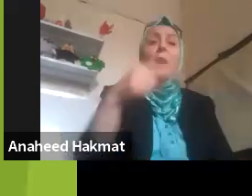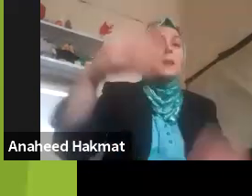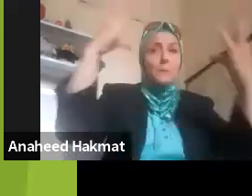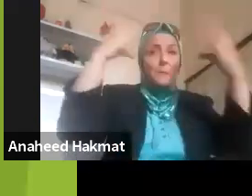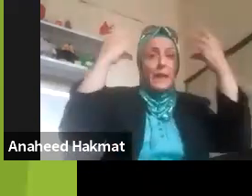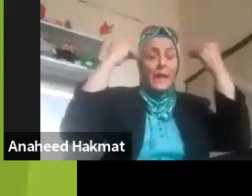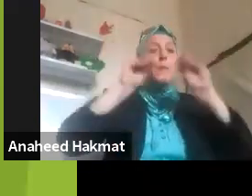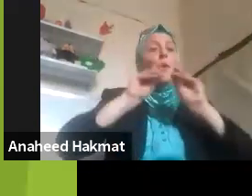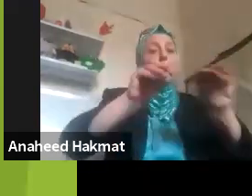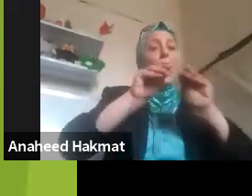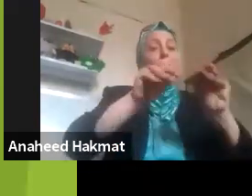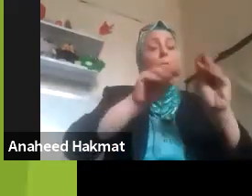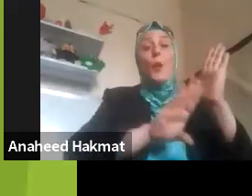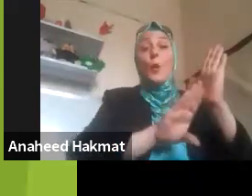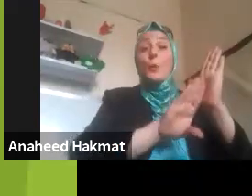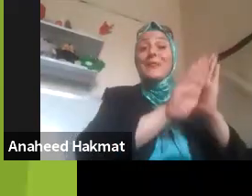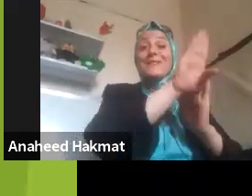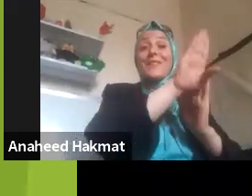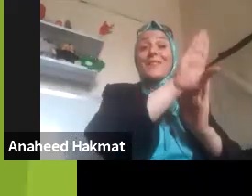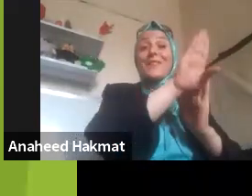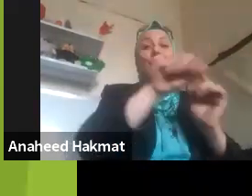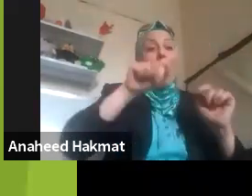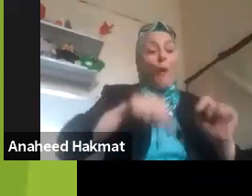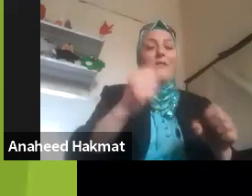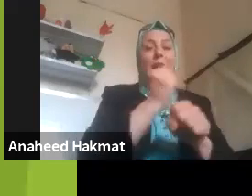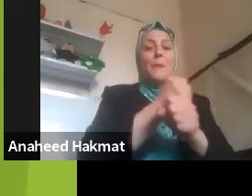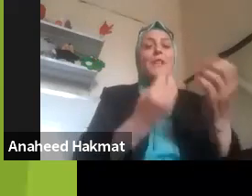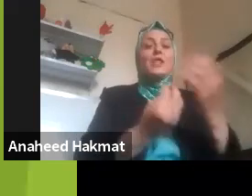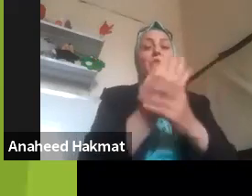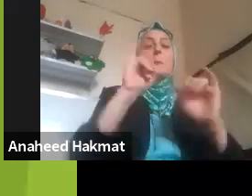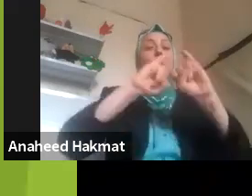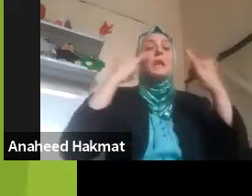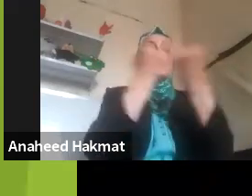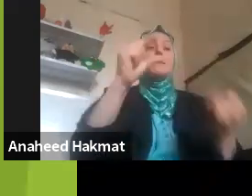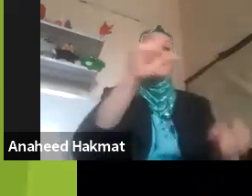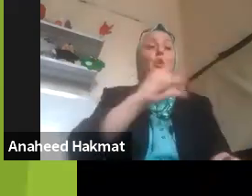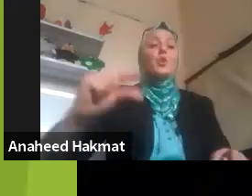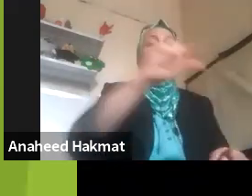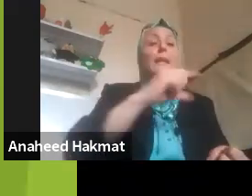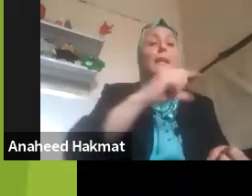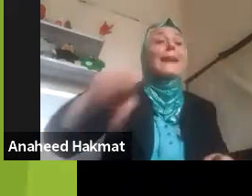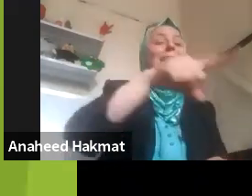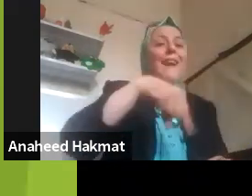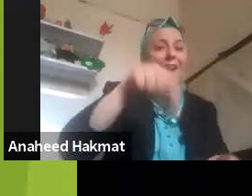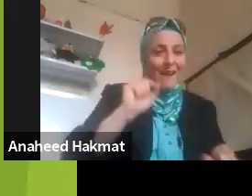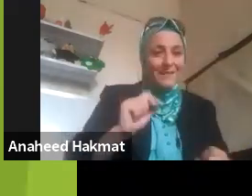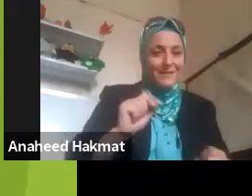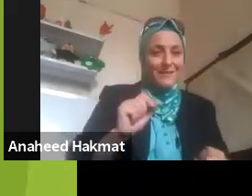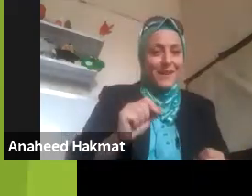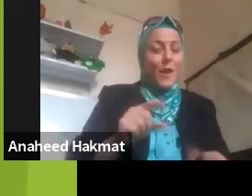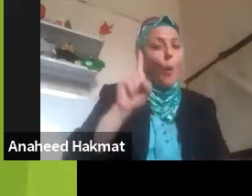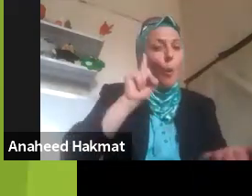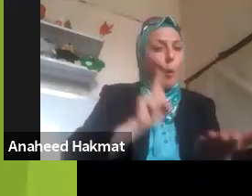وهنا هناك دور جديد للمنظمات الدولية ضمن كل هذا أنها يجب أن